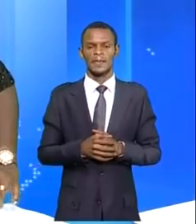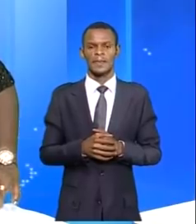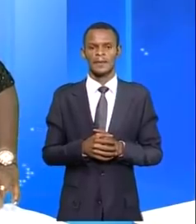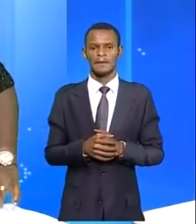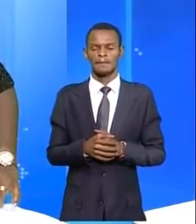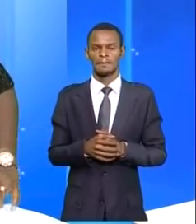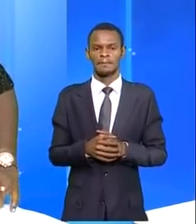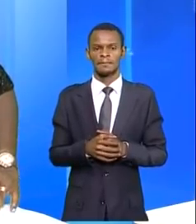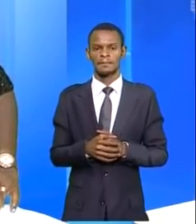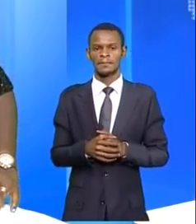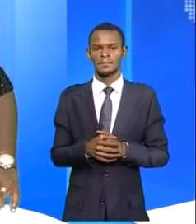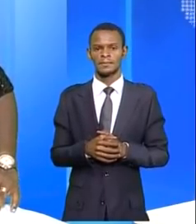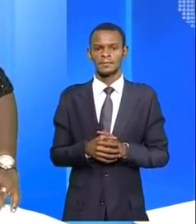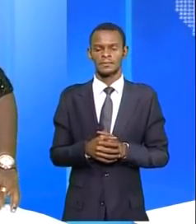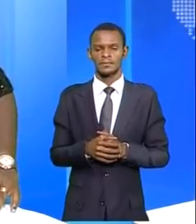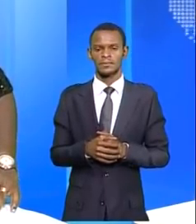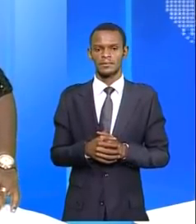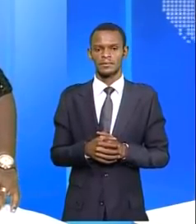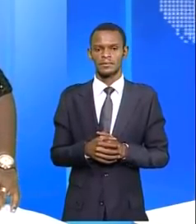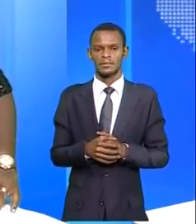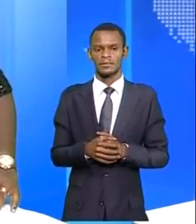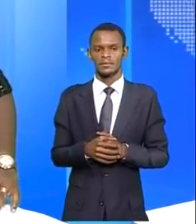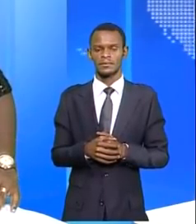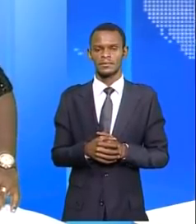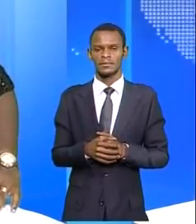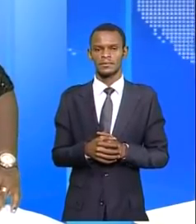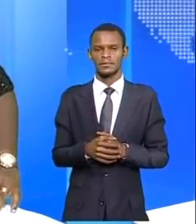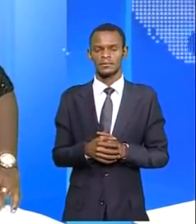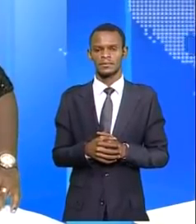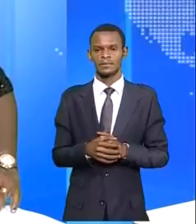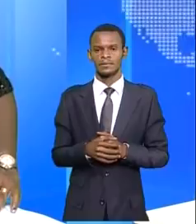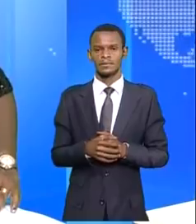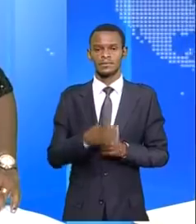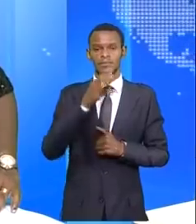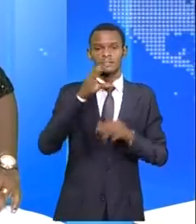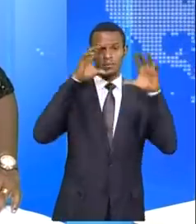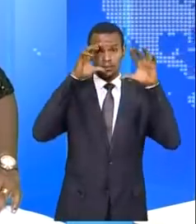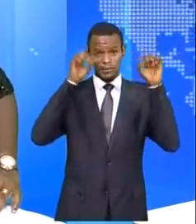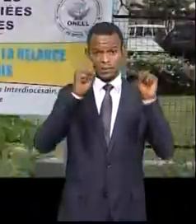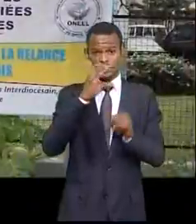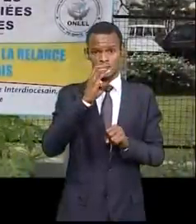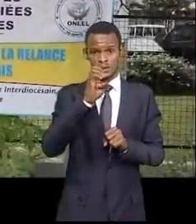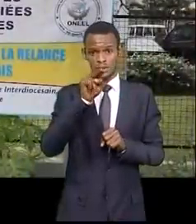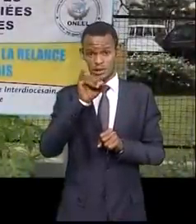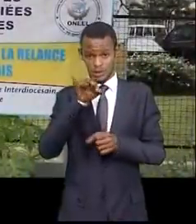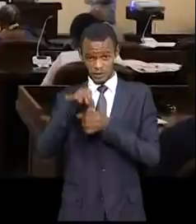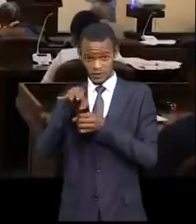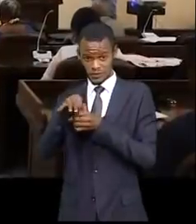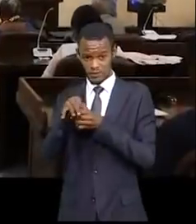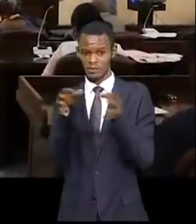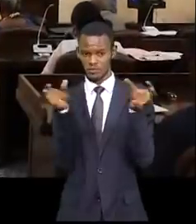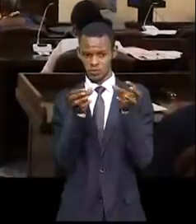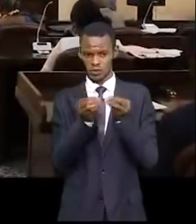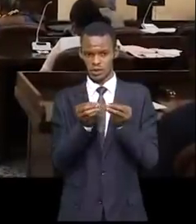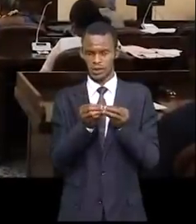parlementaire la journée a connu la participation du président de la ceni cornet n'en reportages sont elles encore